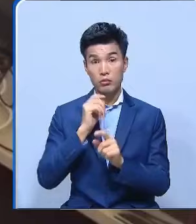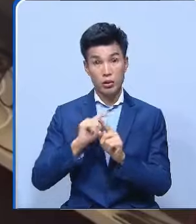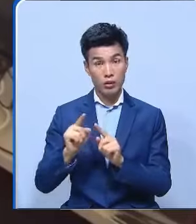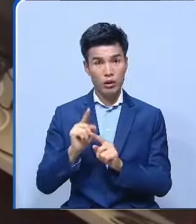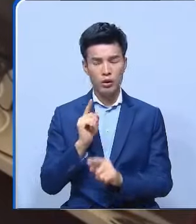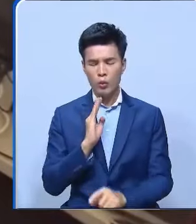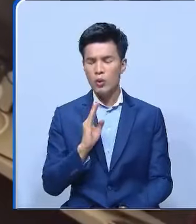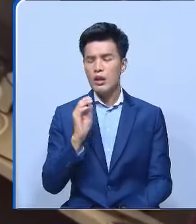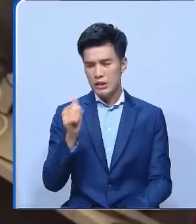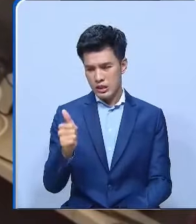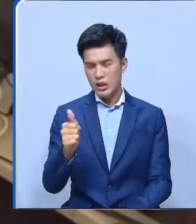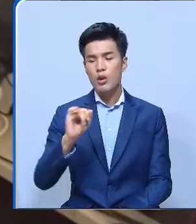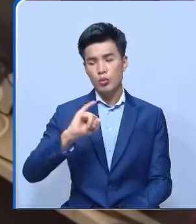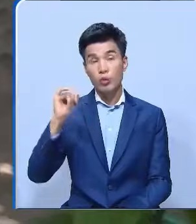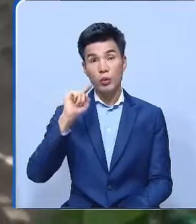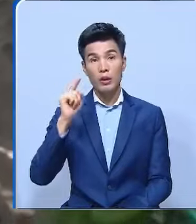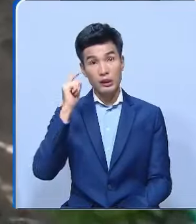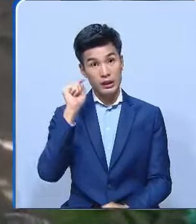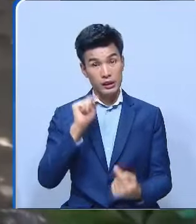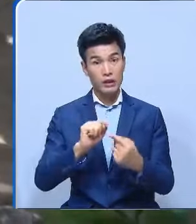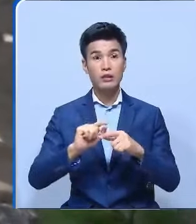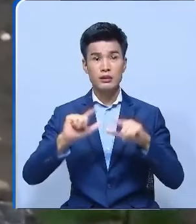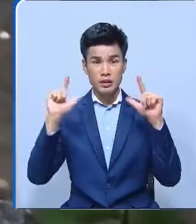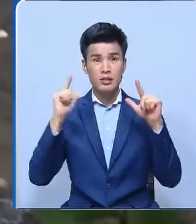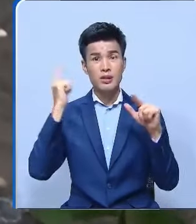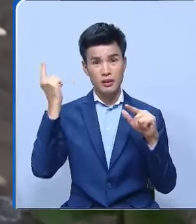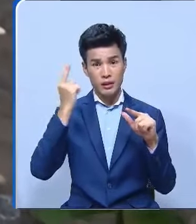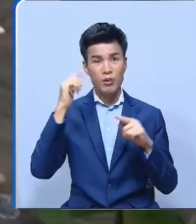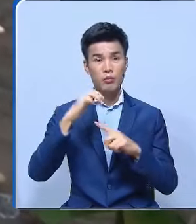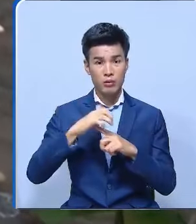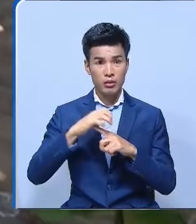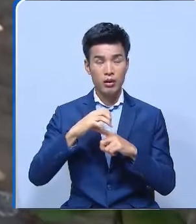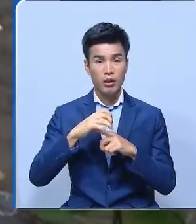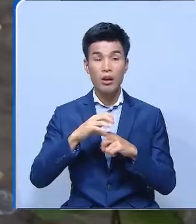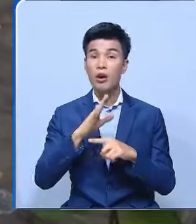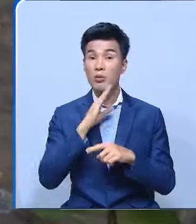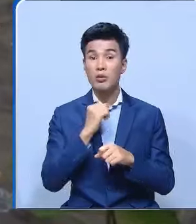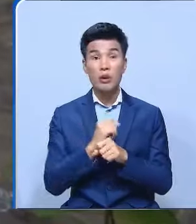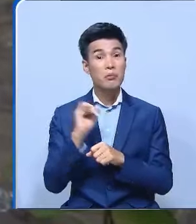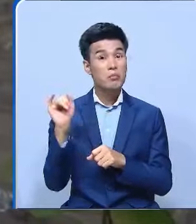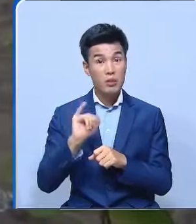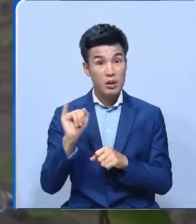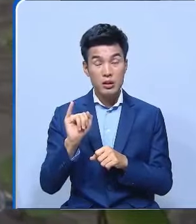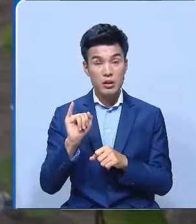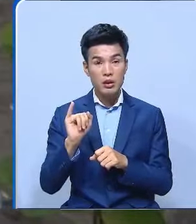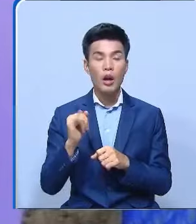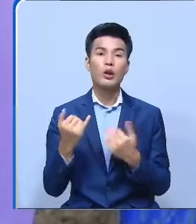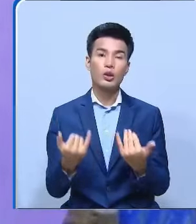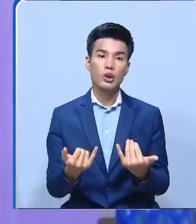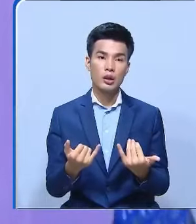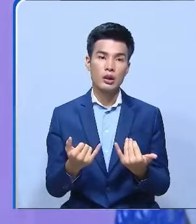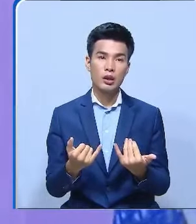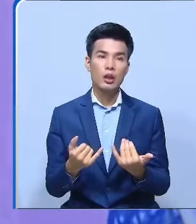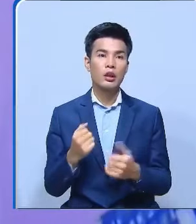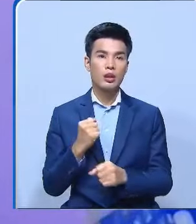มันดีแต่ควรคำนึงถึงภาพลักษณ์การท่องเที่ยวของเมืองพัทยาด้วยหากทำพฤติกรรมแบบนี้อีกคราวนี้แหละจะถูกด